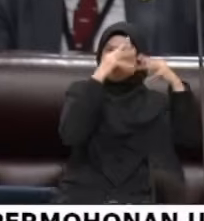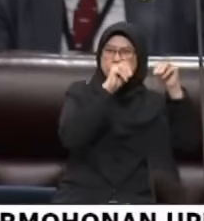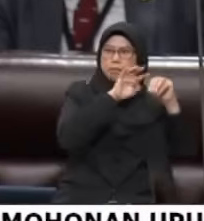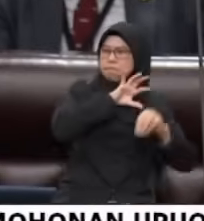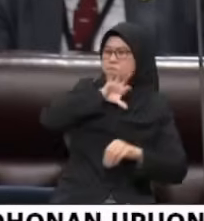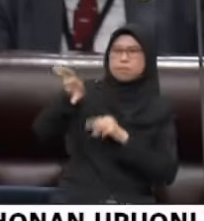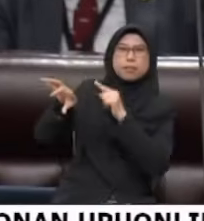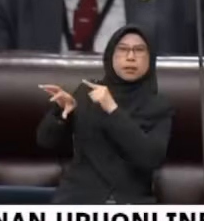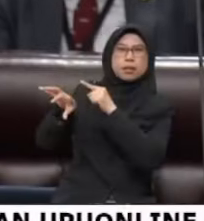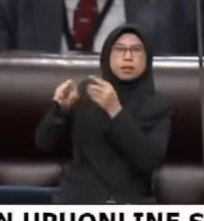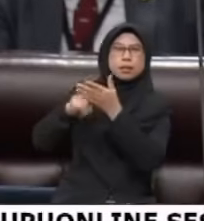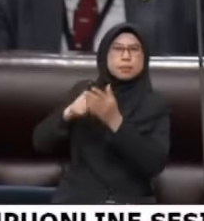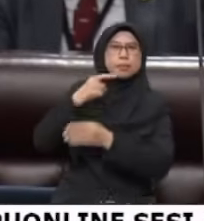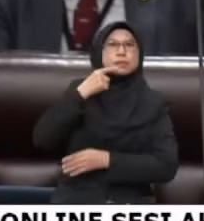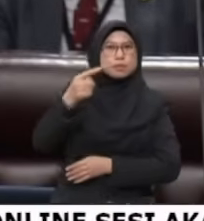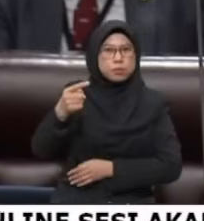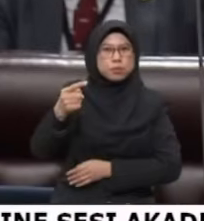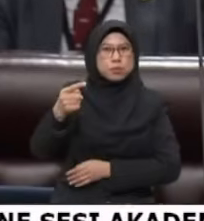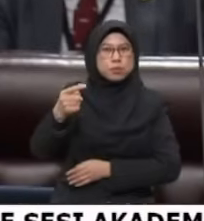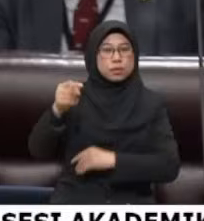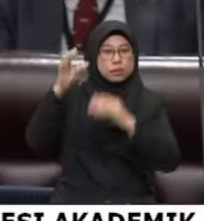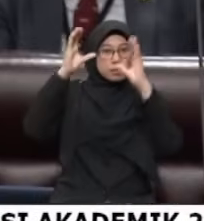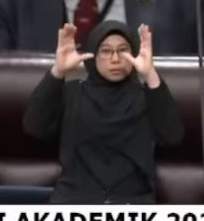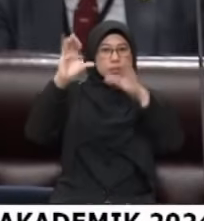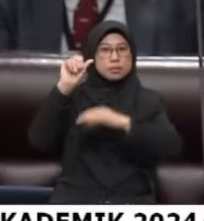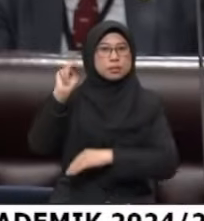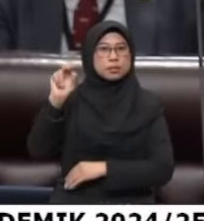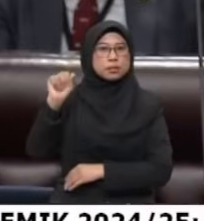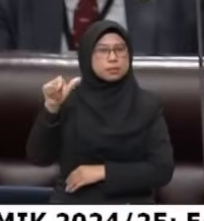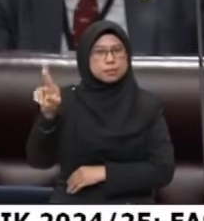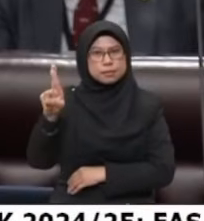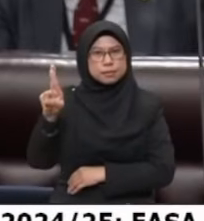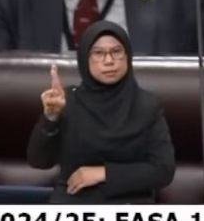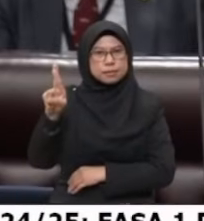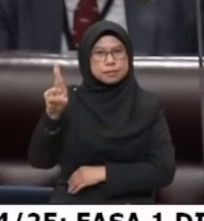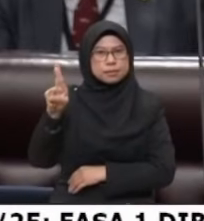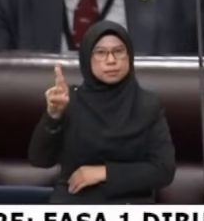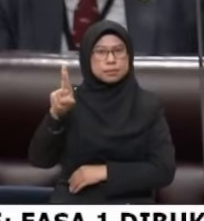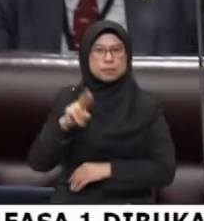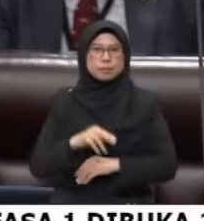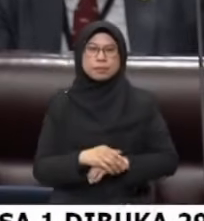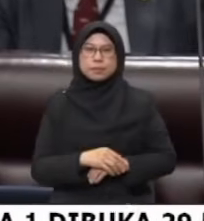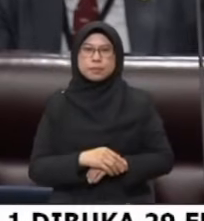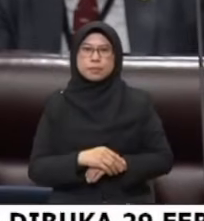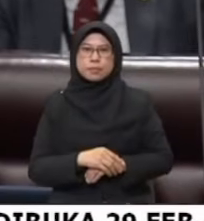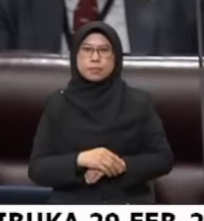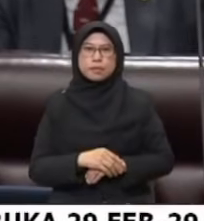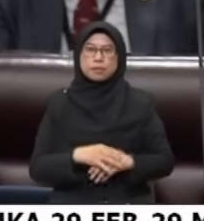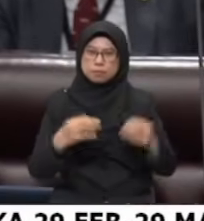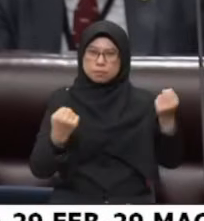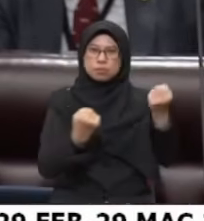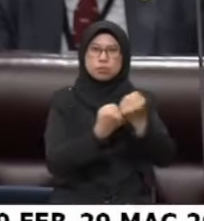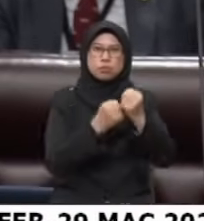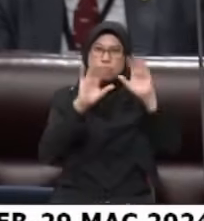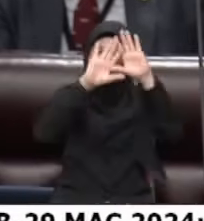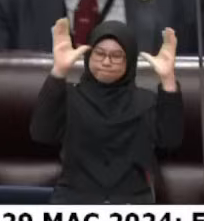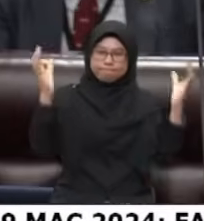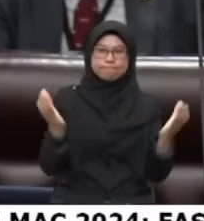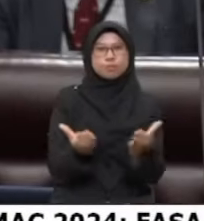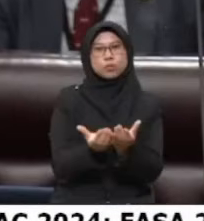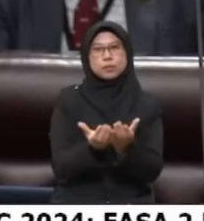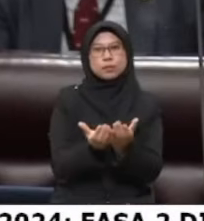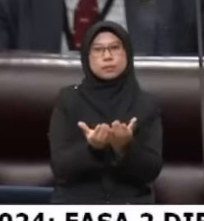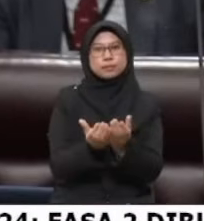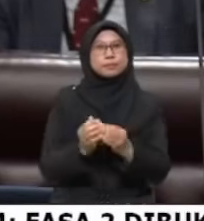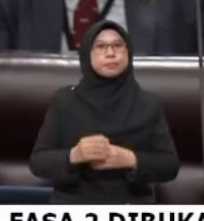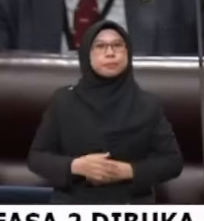langsung Apa yang dinyatakan oleh canselor dan Ini mendapat sokongan seluruh dunia kan